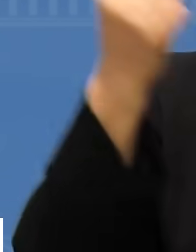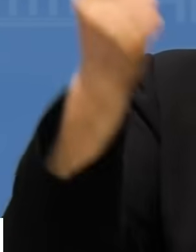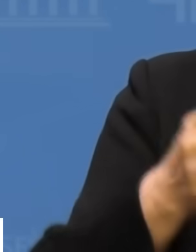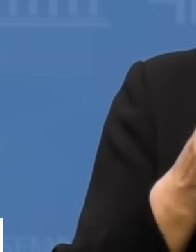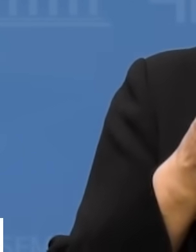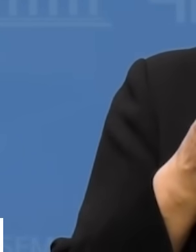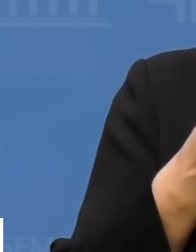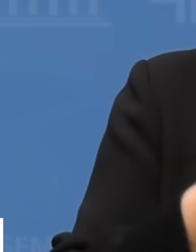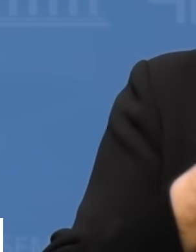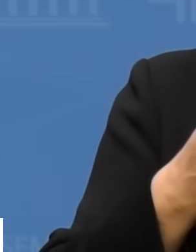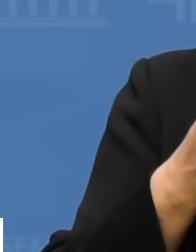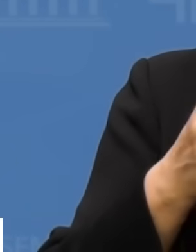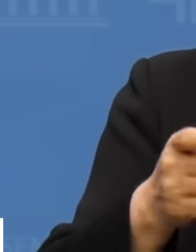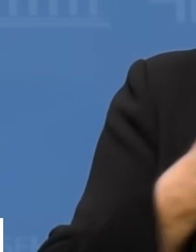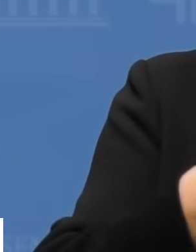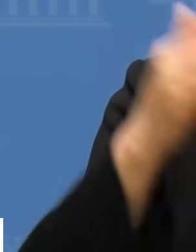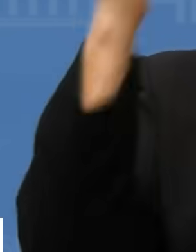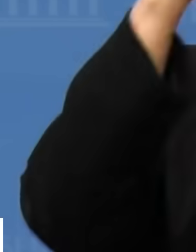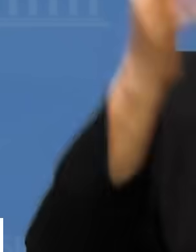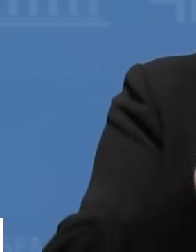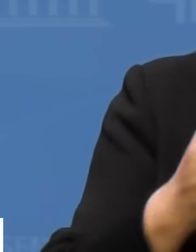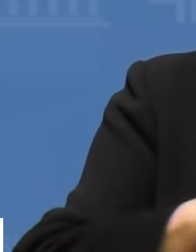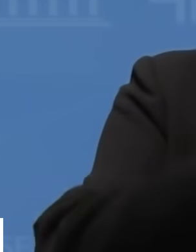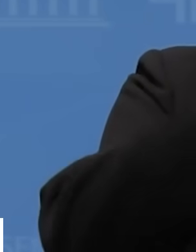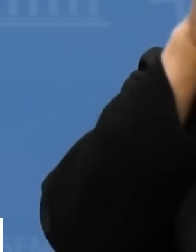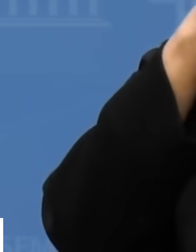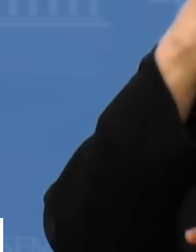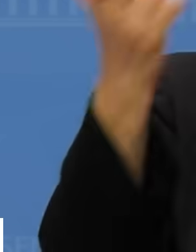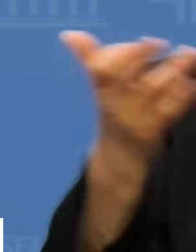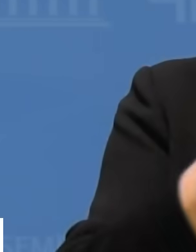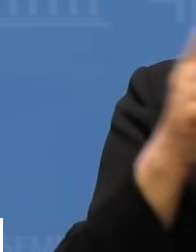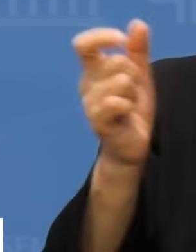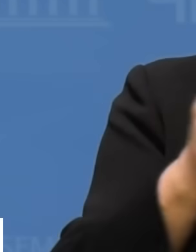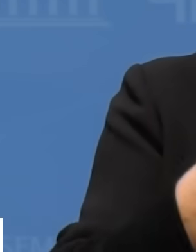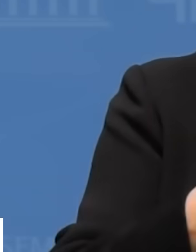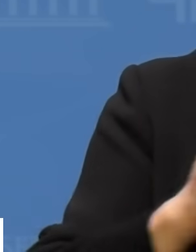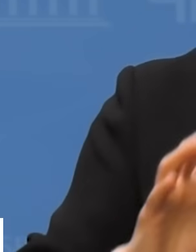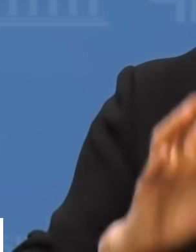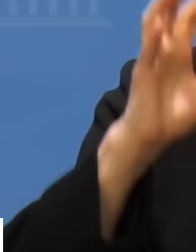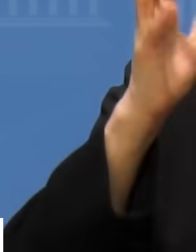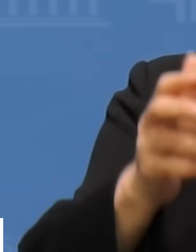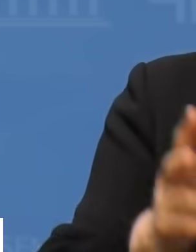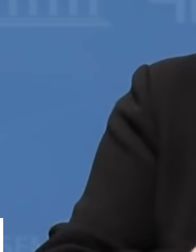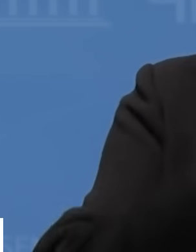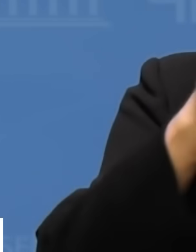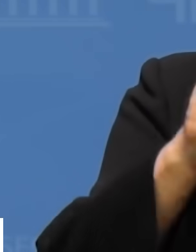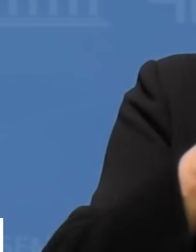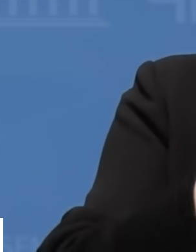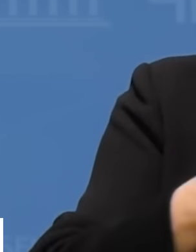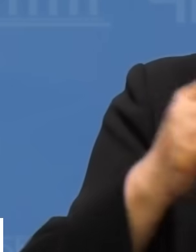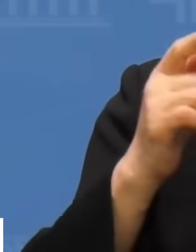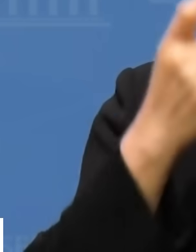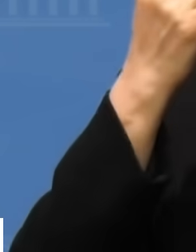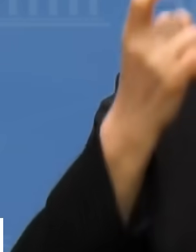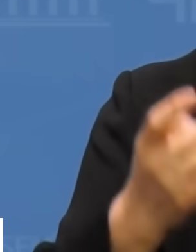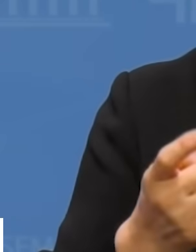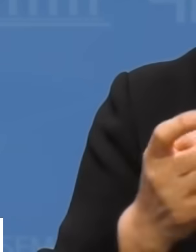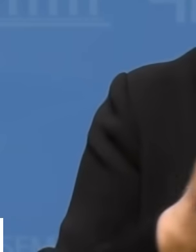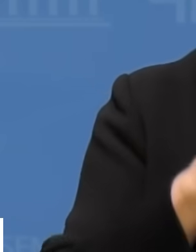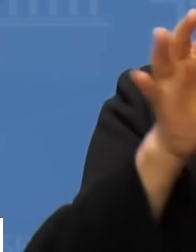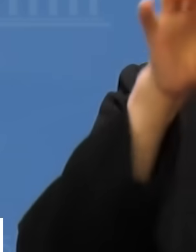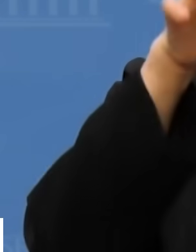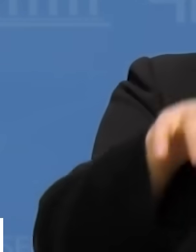잡은 북한산 인근을 글로벌 관광 상업지구로 발전시켜 나가겠습니다.